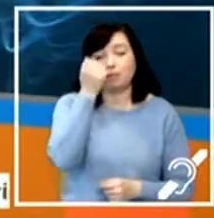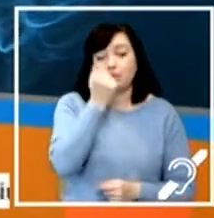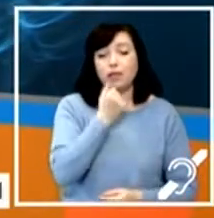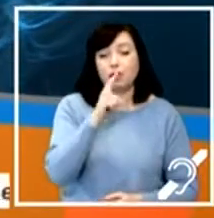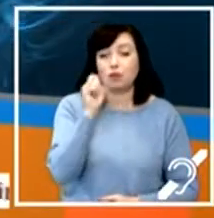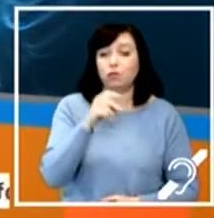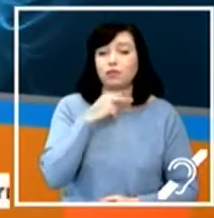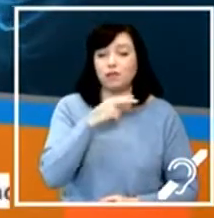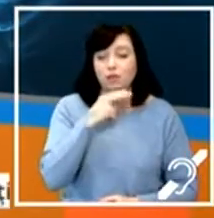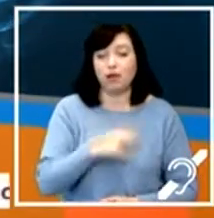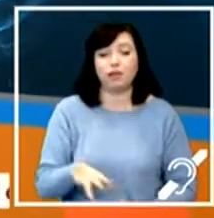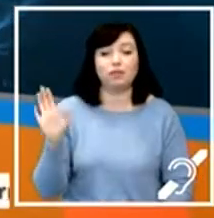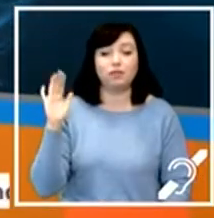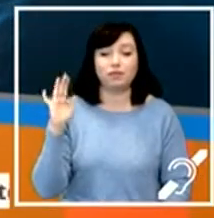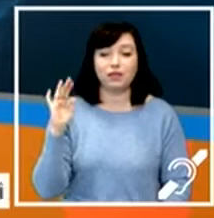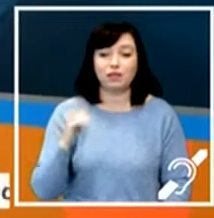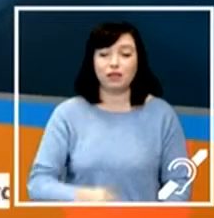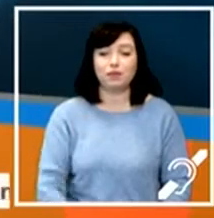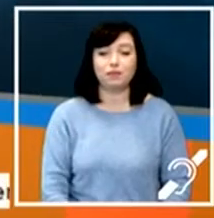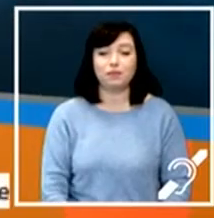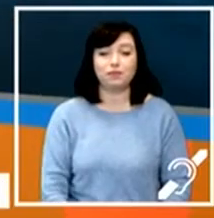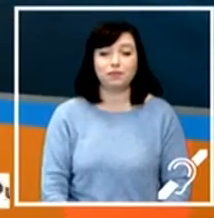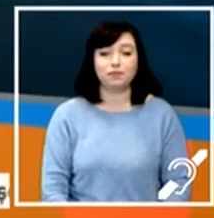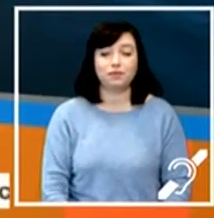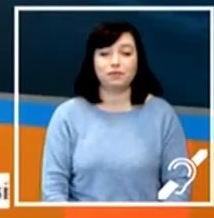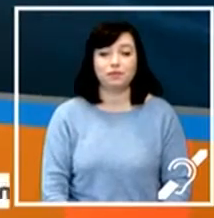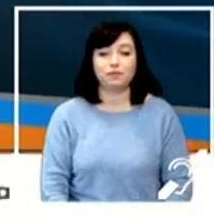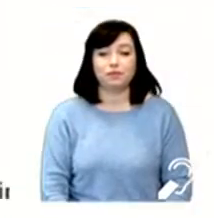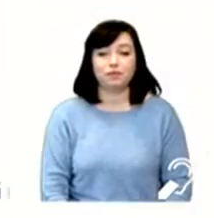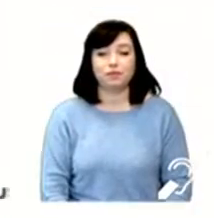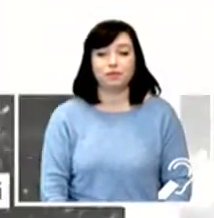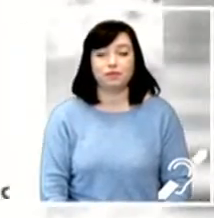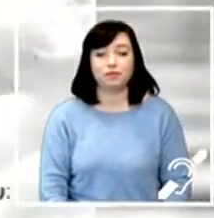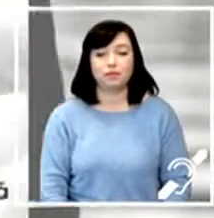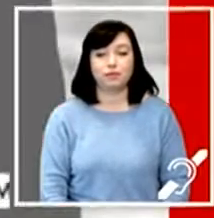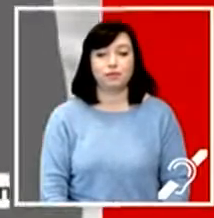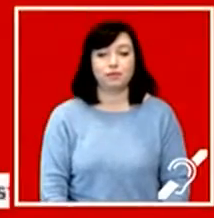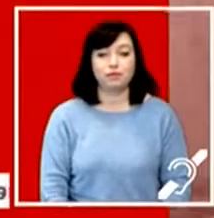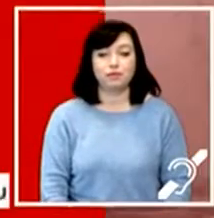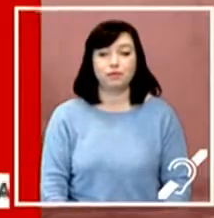Constantinescu și vă mulțumesc pentru atenție. Pe curând!